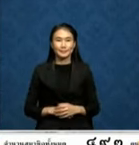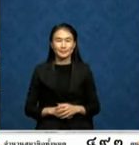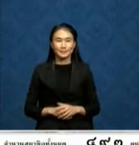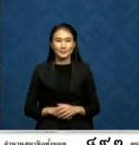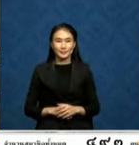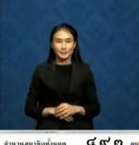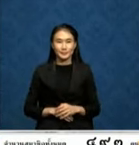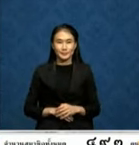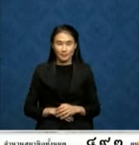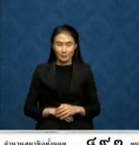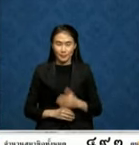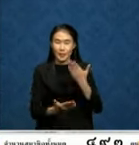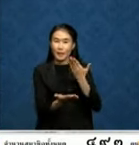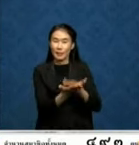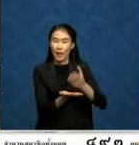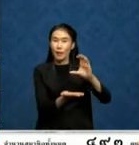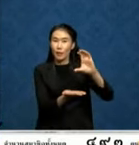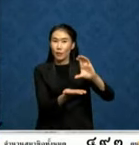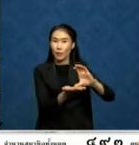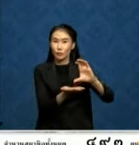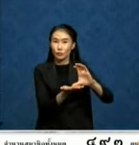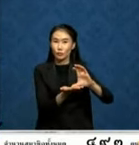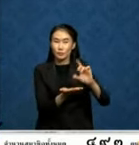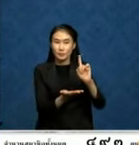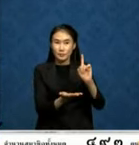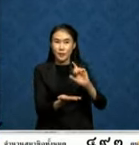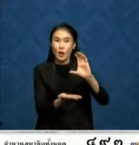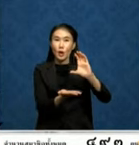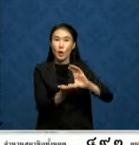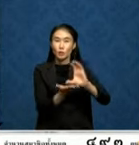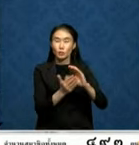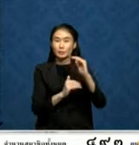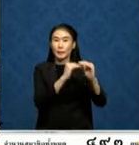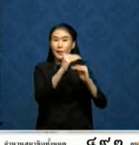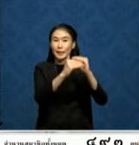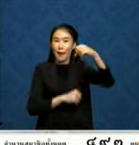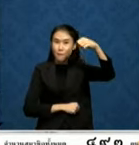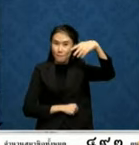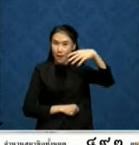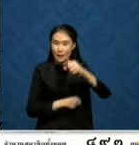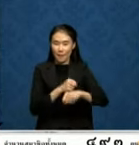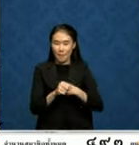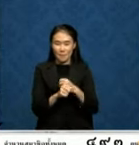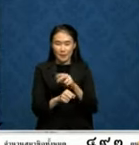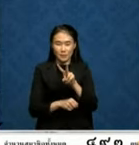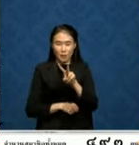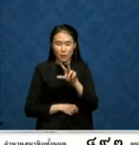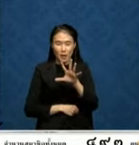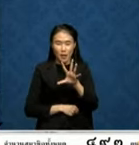ตามกองทุนพัฒนาไฟฟ้าเนี่ยนะครับในปีงบประมาณ